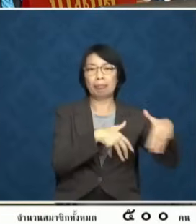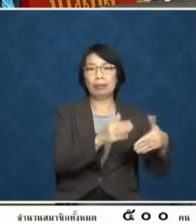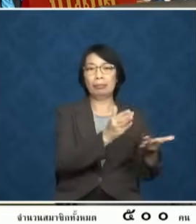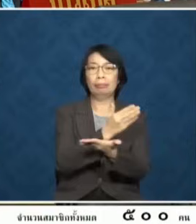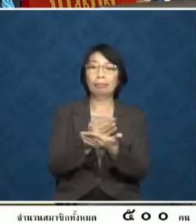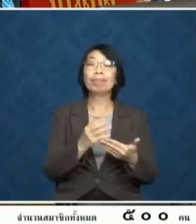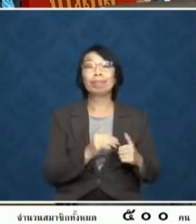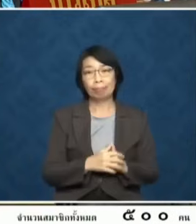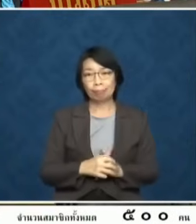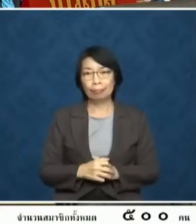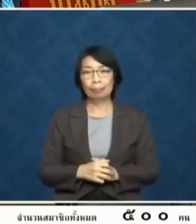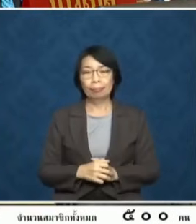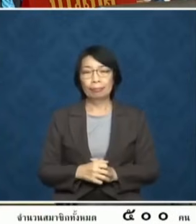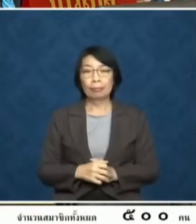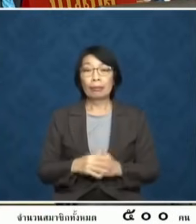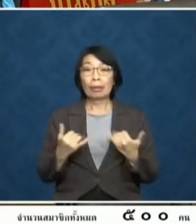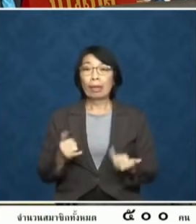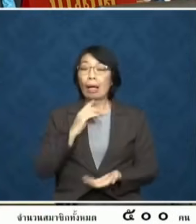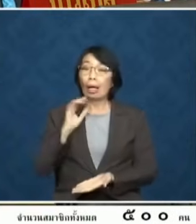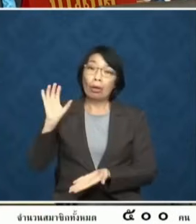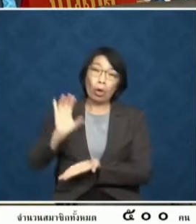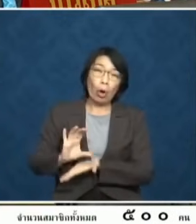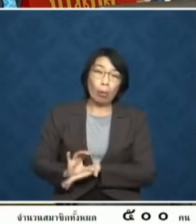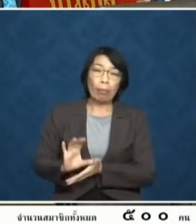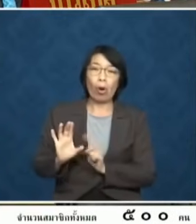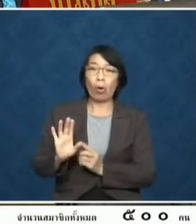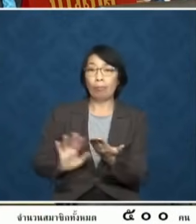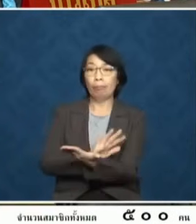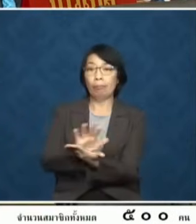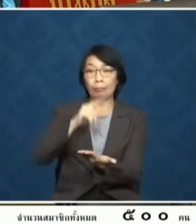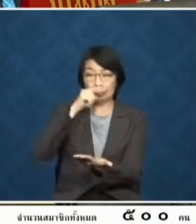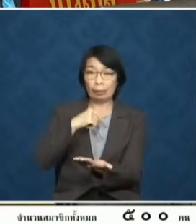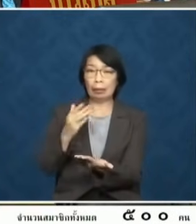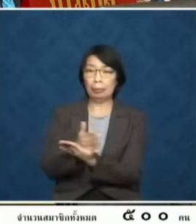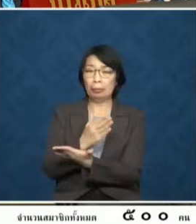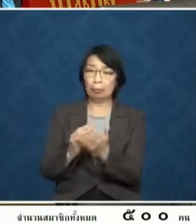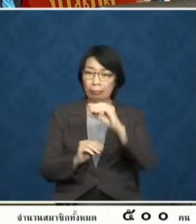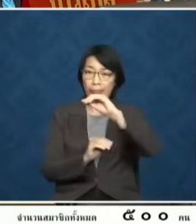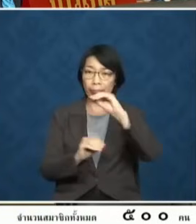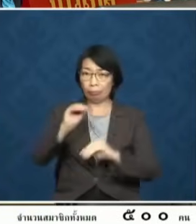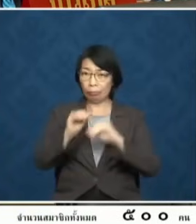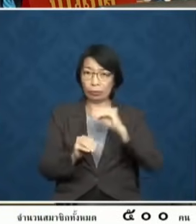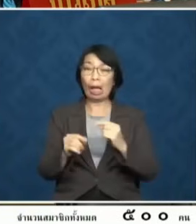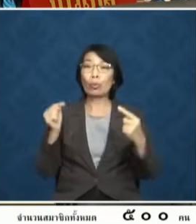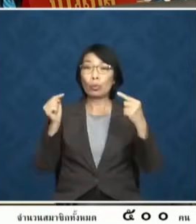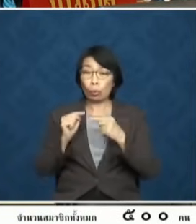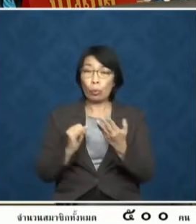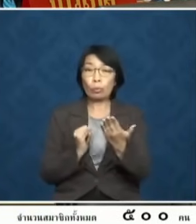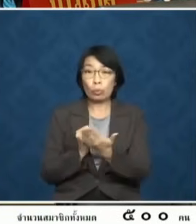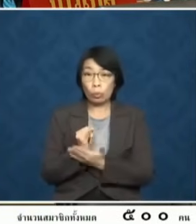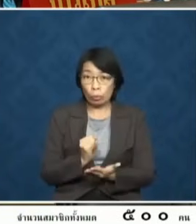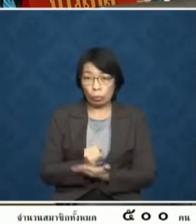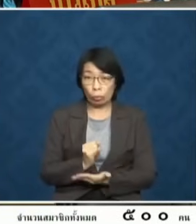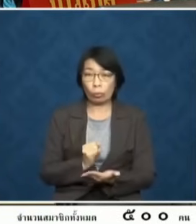ค่ะท่านประธานคะถ้างบประมาณและทรัพยากรของประเทศนี้ถูกจัดลำดับความสำคัญอย่างถูกที่ถูกทางนะ